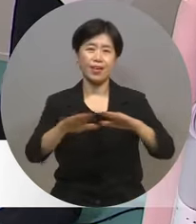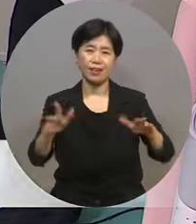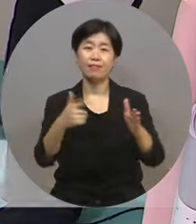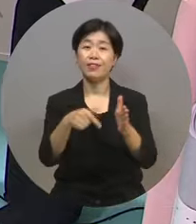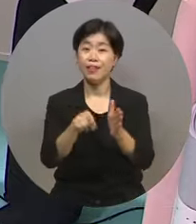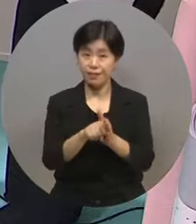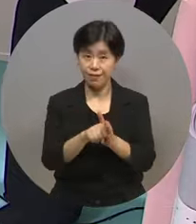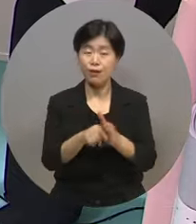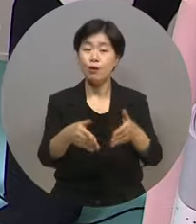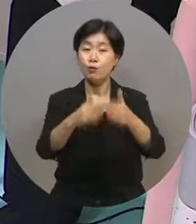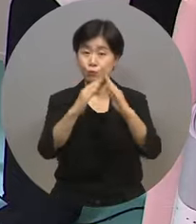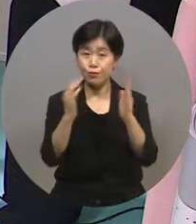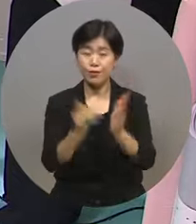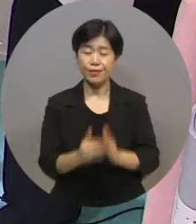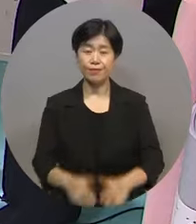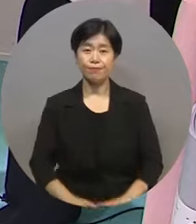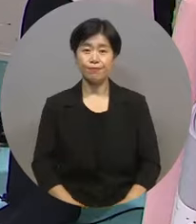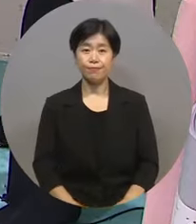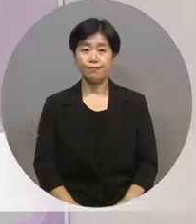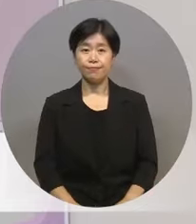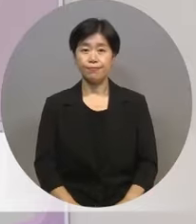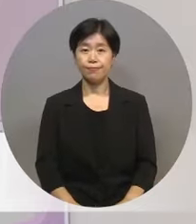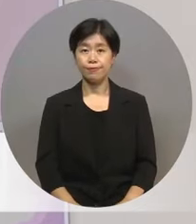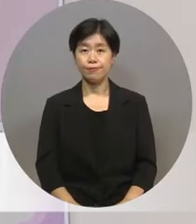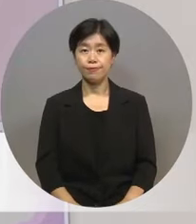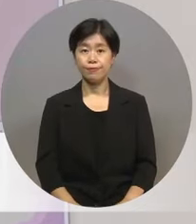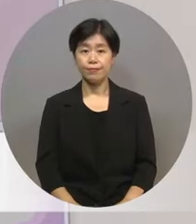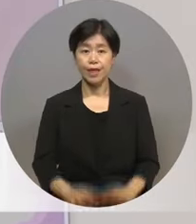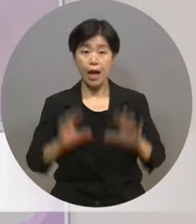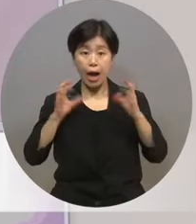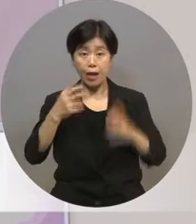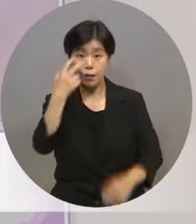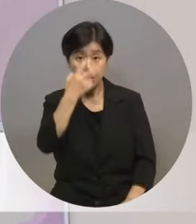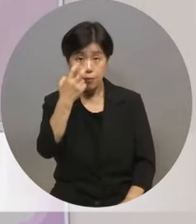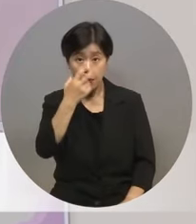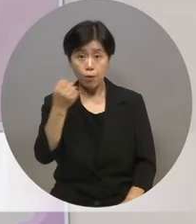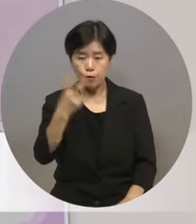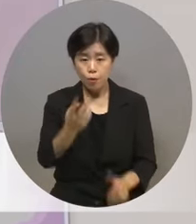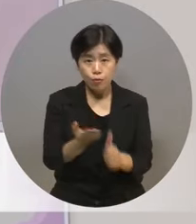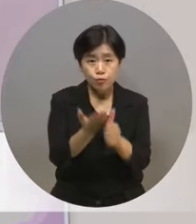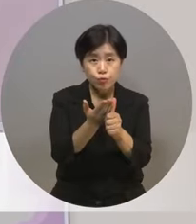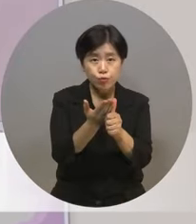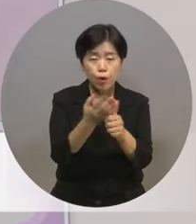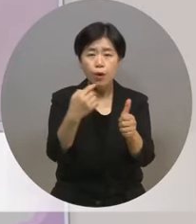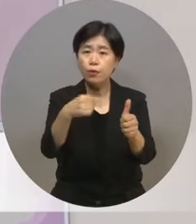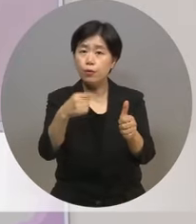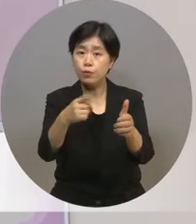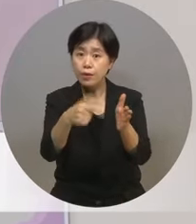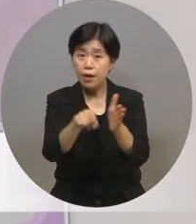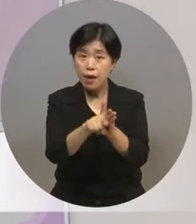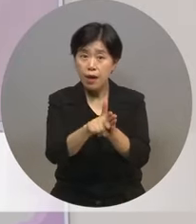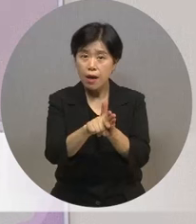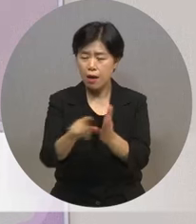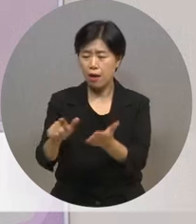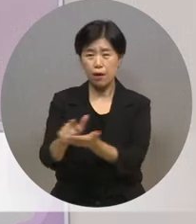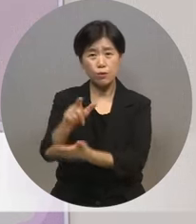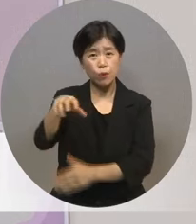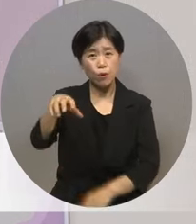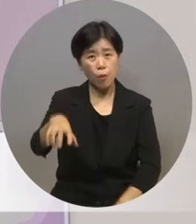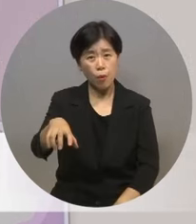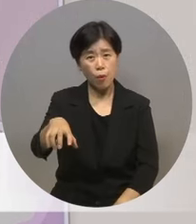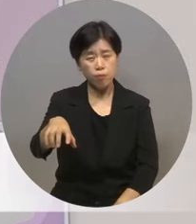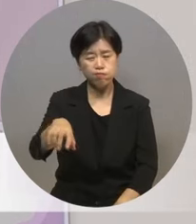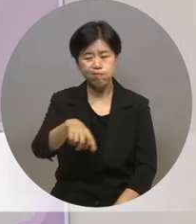움직임으로 큰 의미가 있습니다 돌봄과 교육을 위한 여러 가지 시설들이 우리 강서구가 다른 곳보다 좀